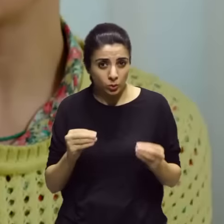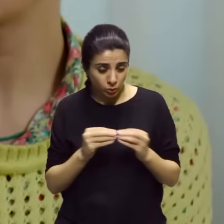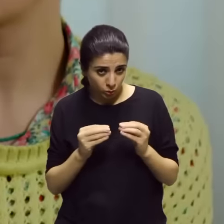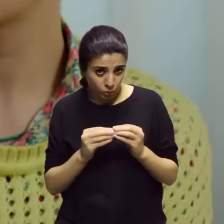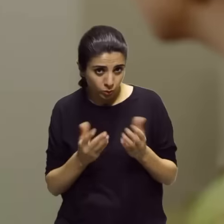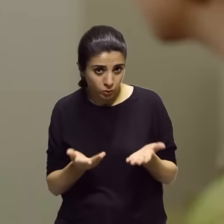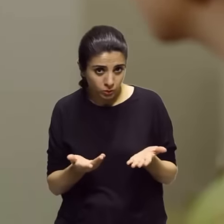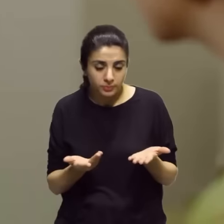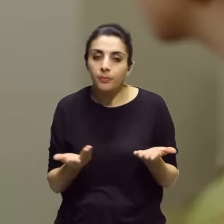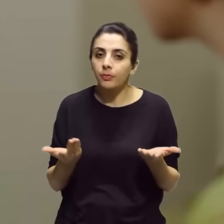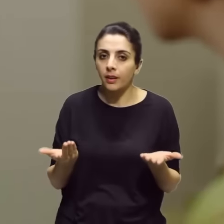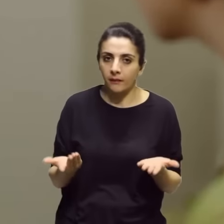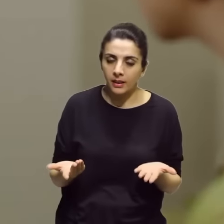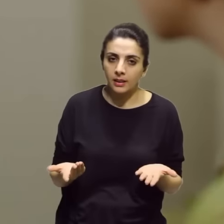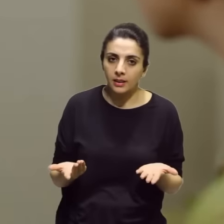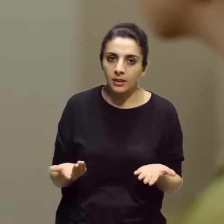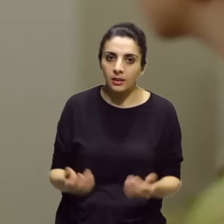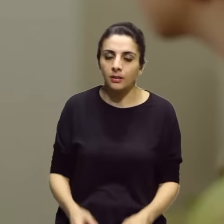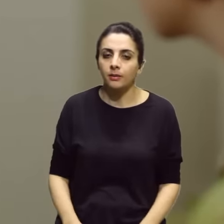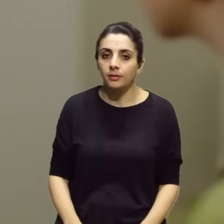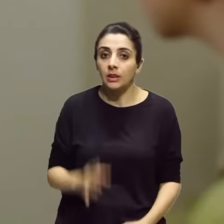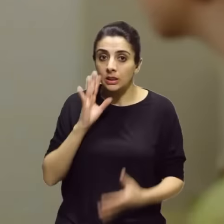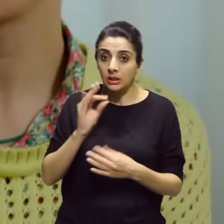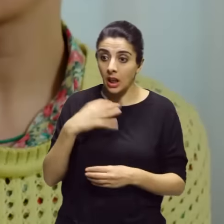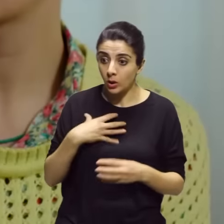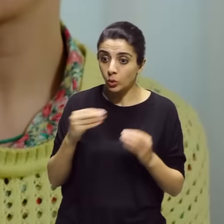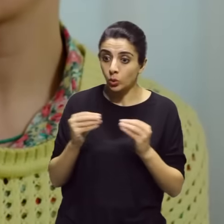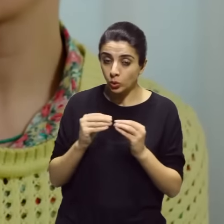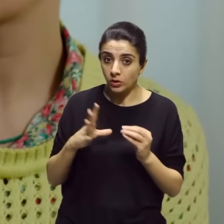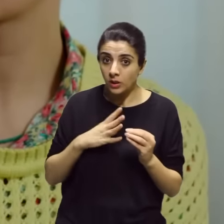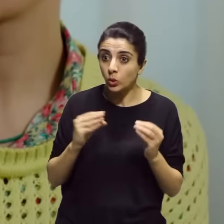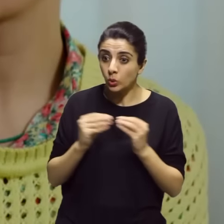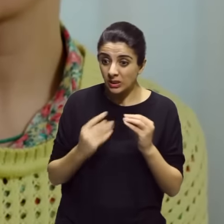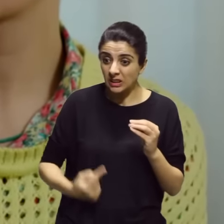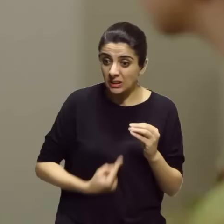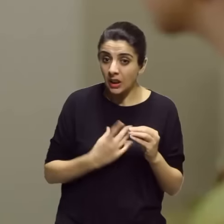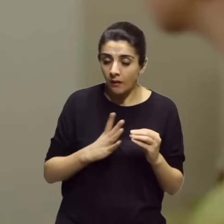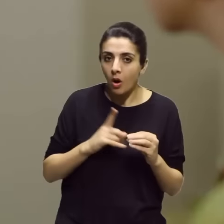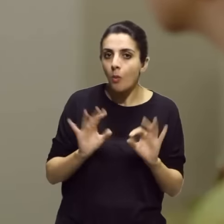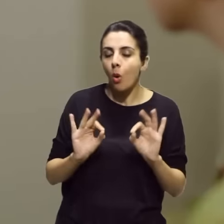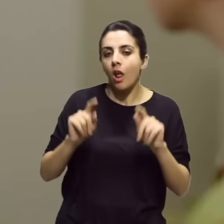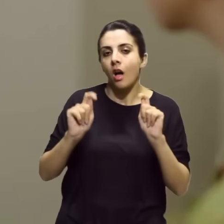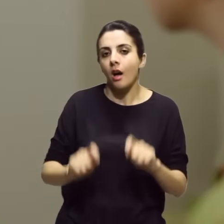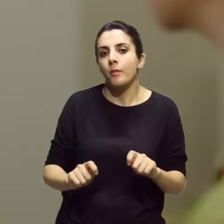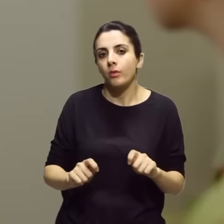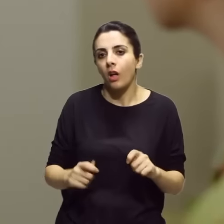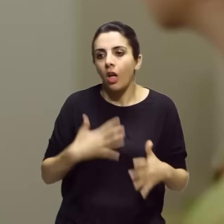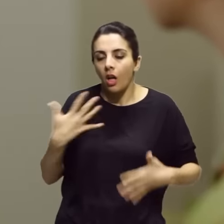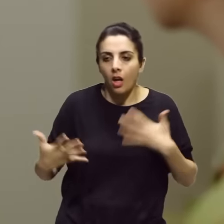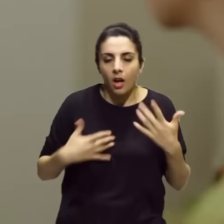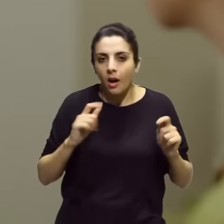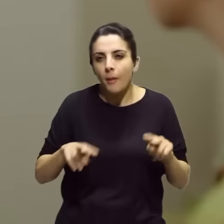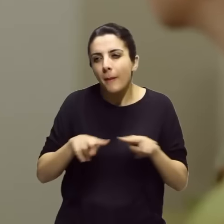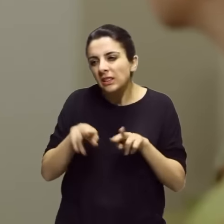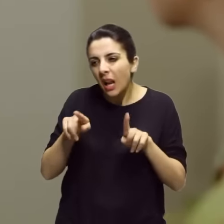Suçluluk mu? Hı hı. İnsan suçlu olduğu zaman ya da suçlu olduğunu hissettiği zaman böyle şeyler yapar çünkü. Panikler, işte